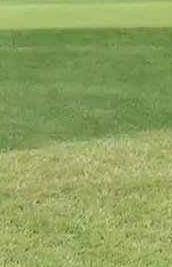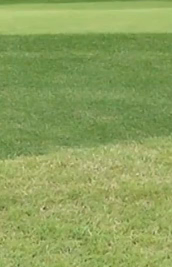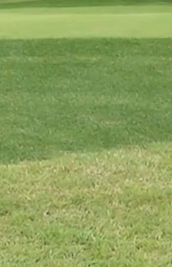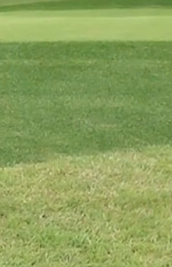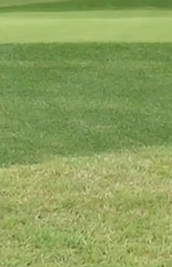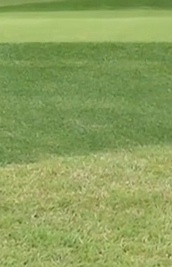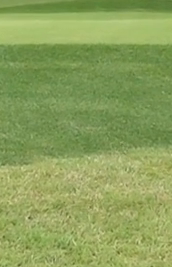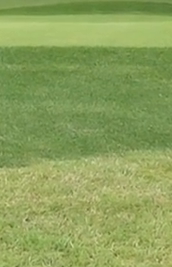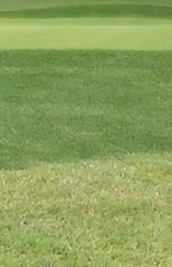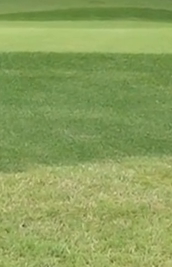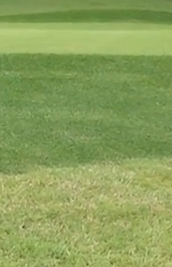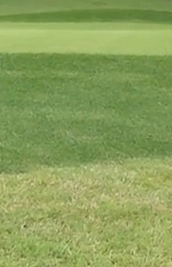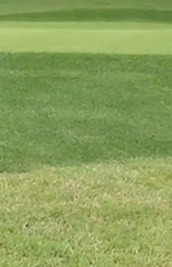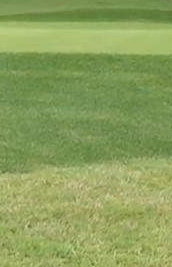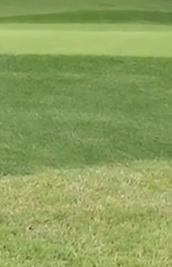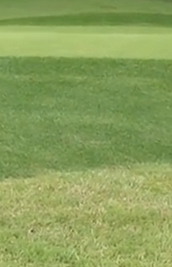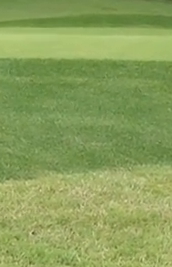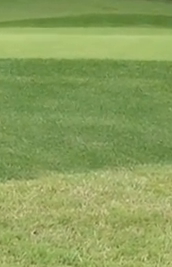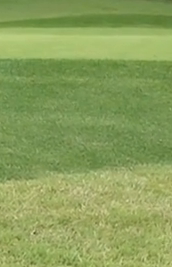아이고.